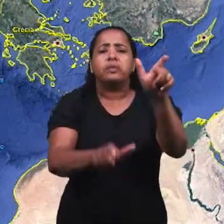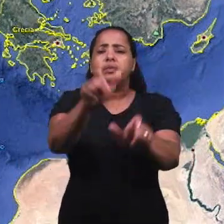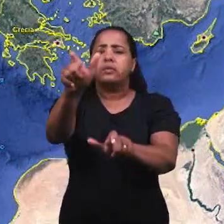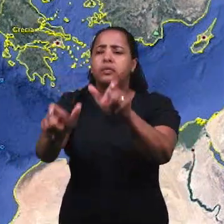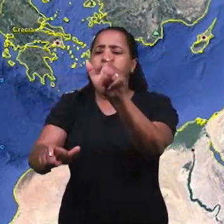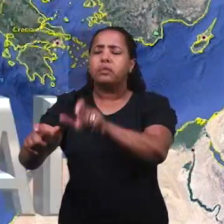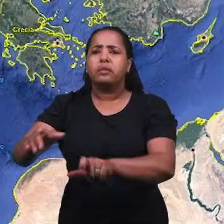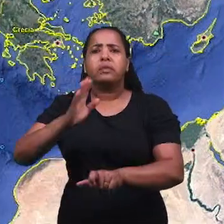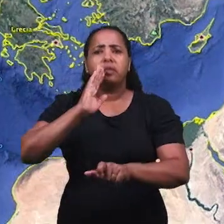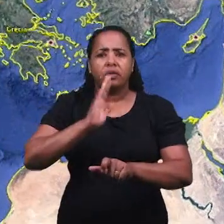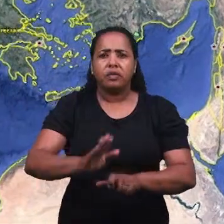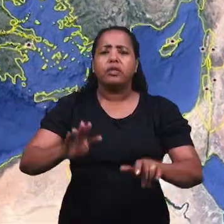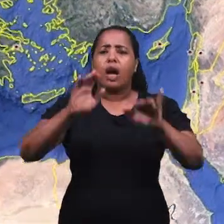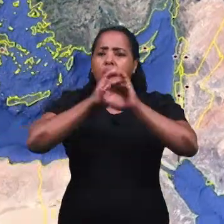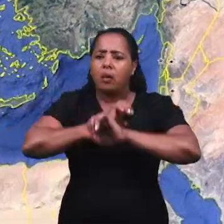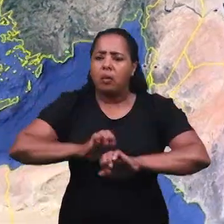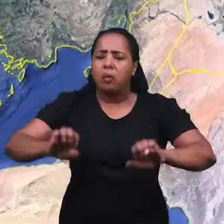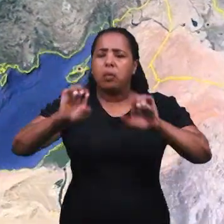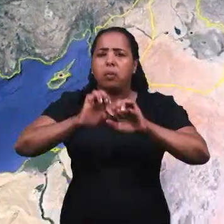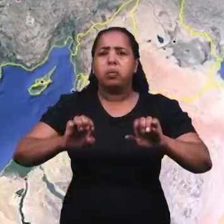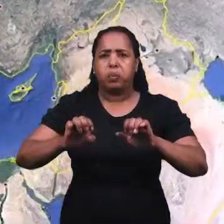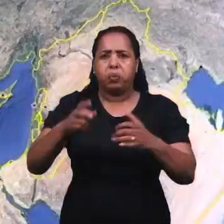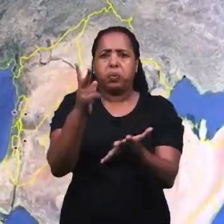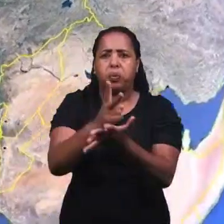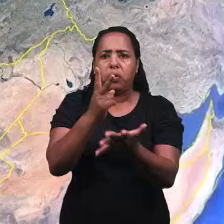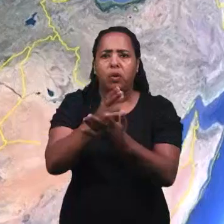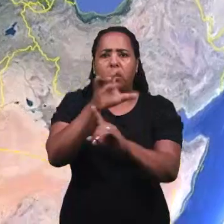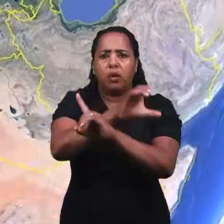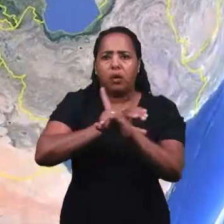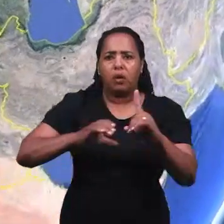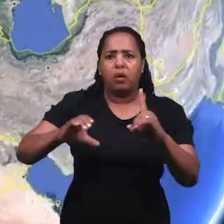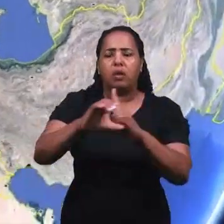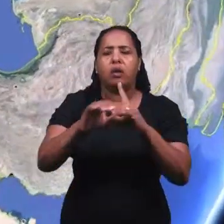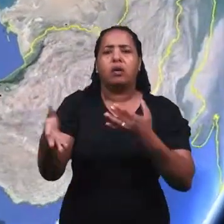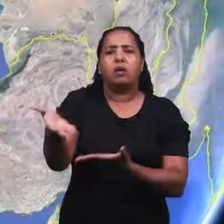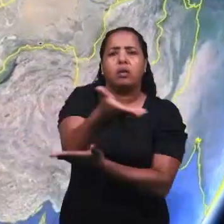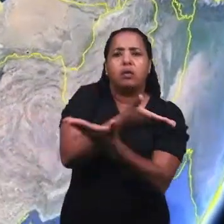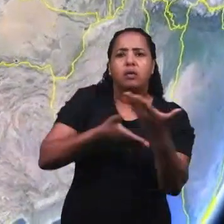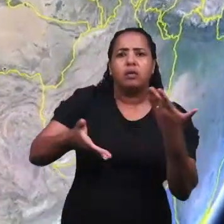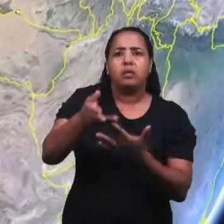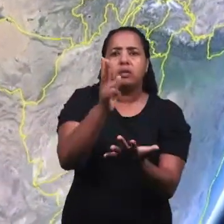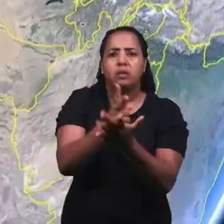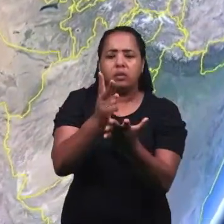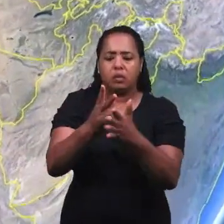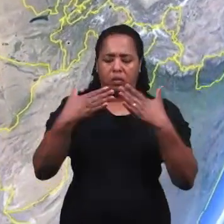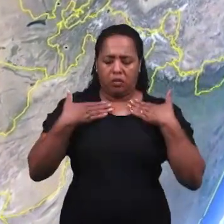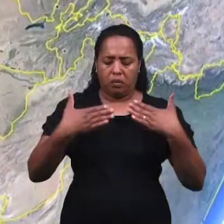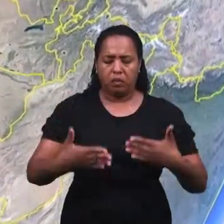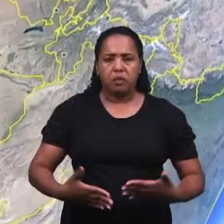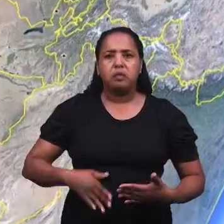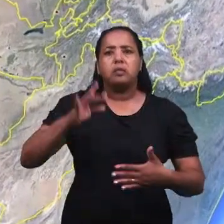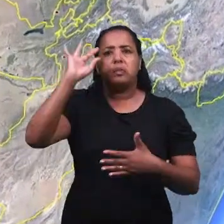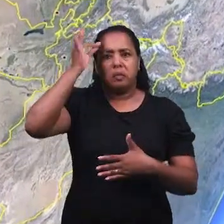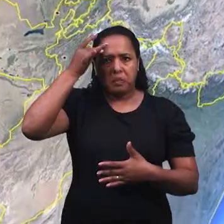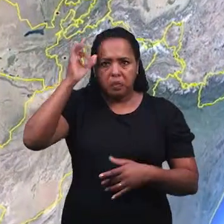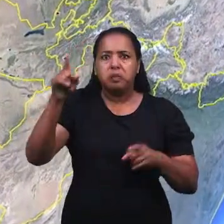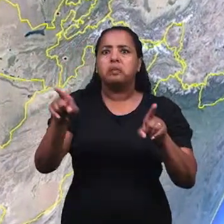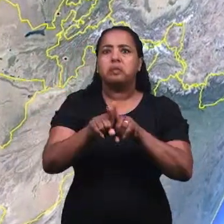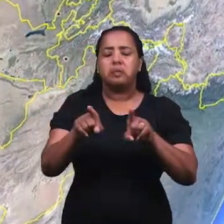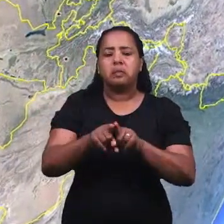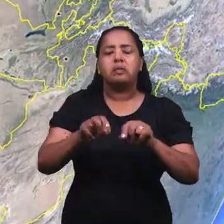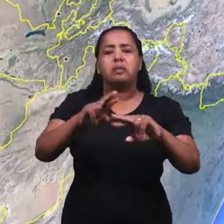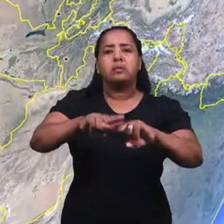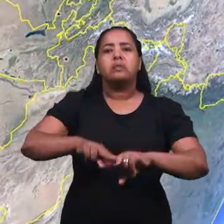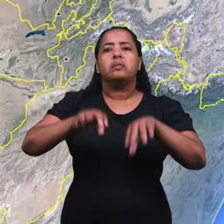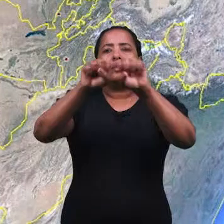Des frères et sœurs de toutes les parties du monde participent d'un même culte, ensemble, dans un même corps, dans un même